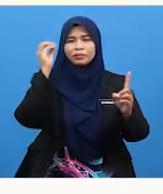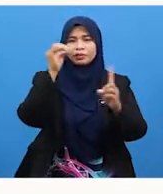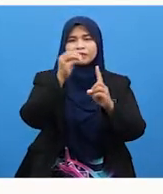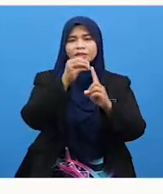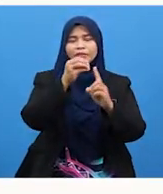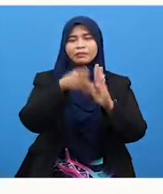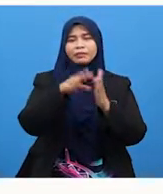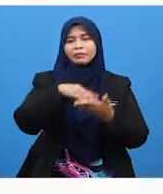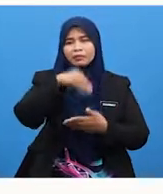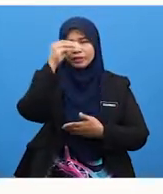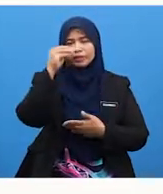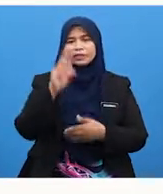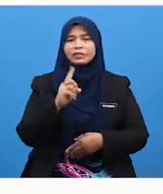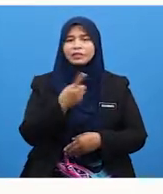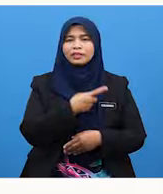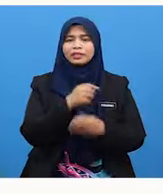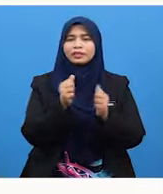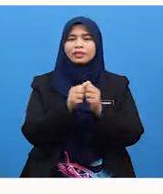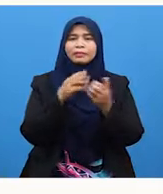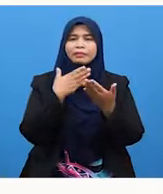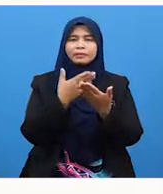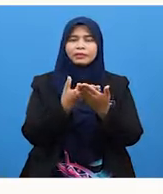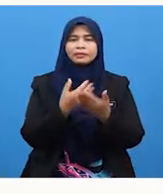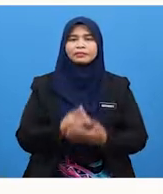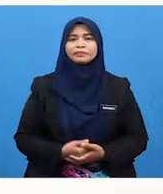objektif pembelajaran kita dengan baik.